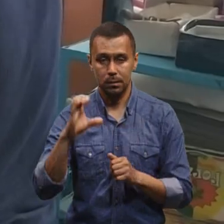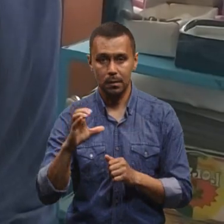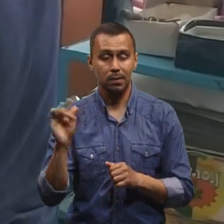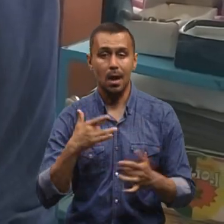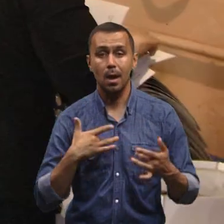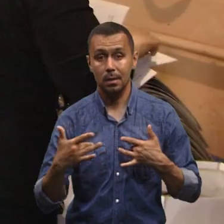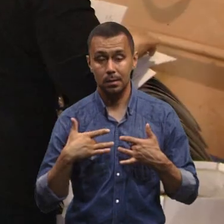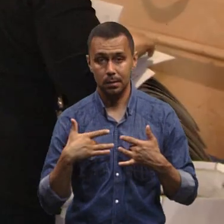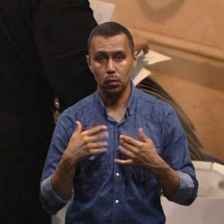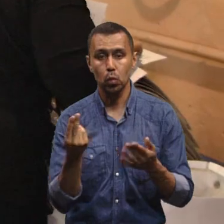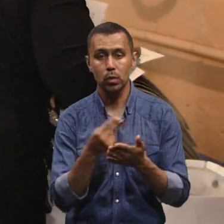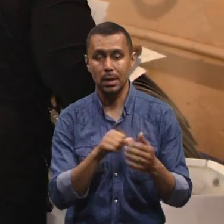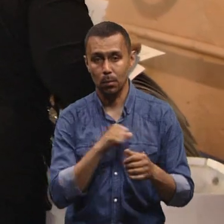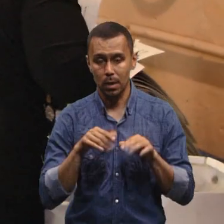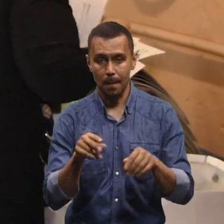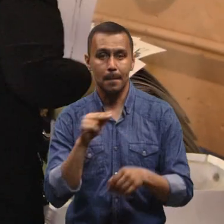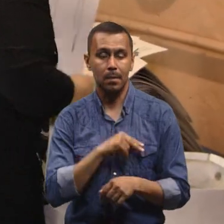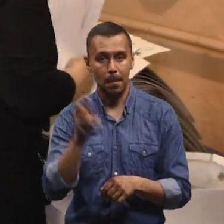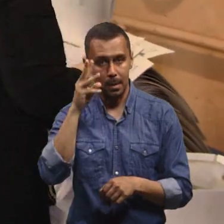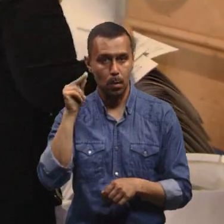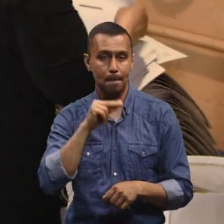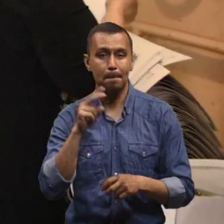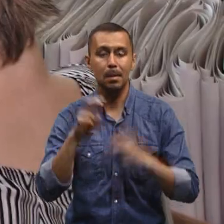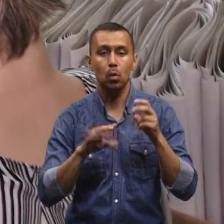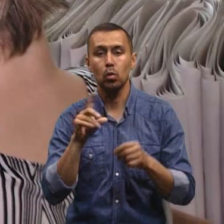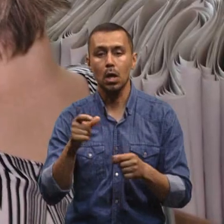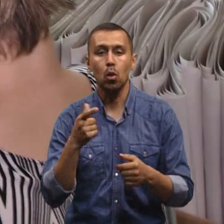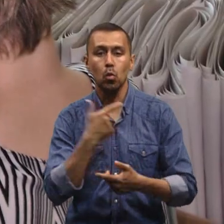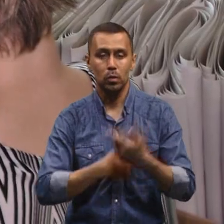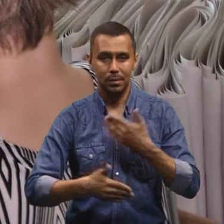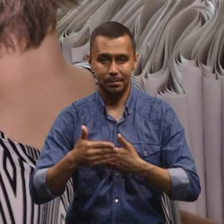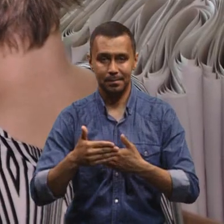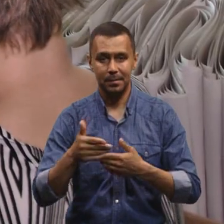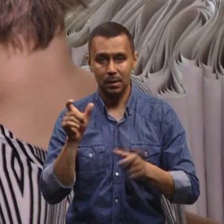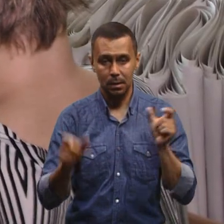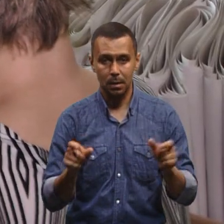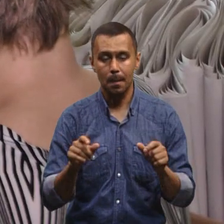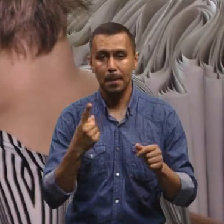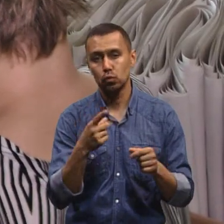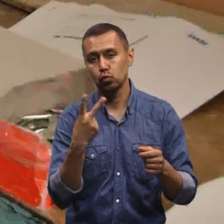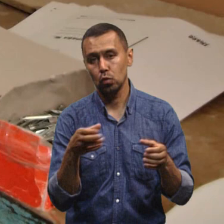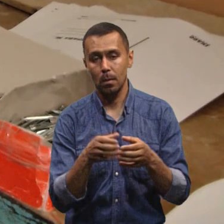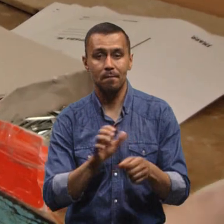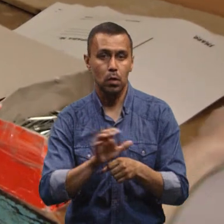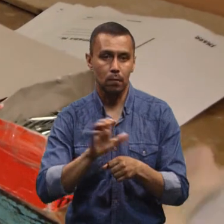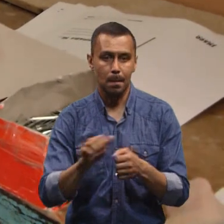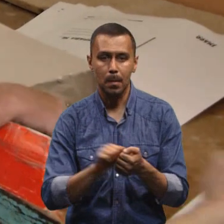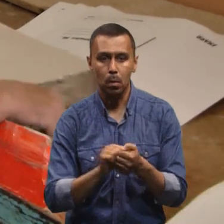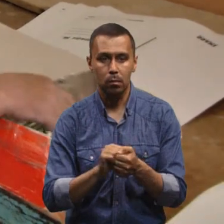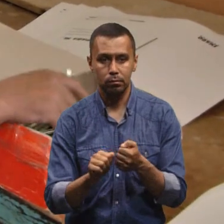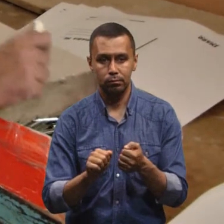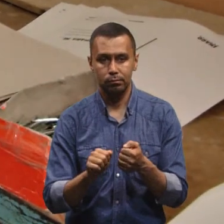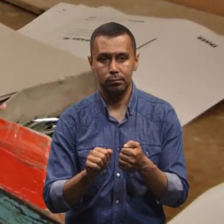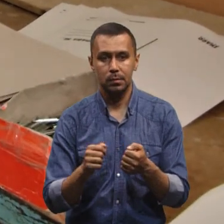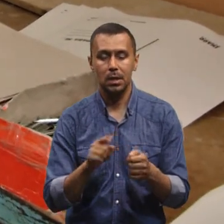художньої самодіяльності – працівники Хмельницького підприємства УТОС, де люди з інвалідністю першої та в меншості другої груп виготовляють паперові теки з